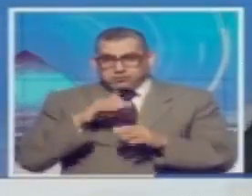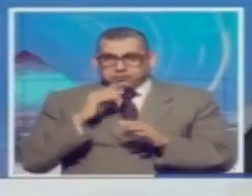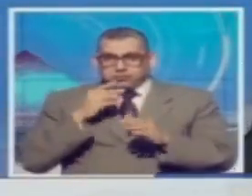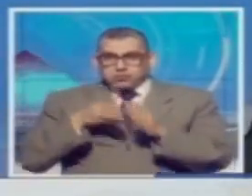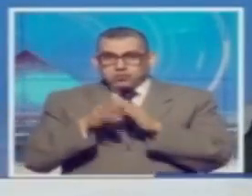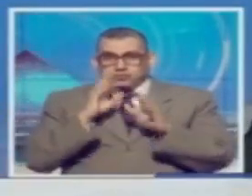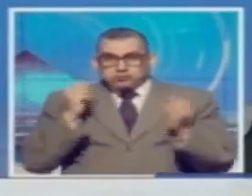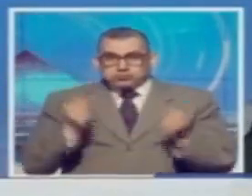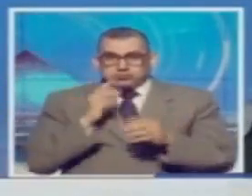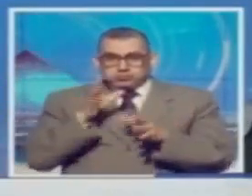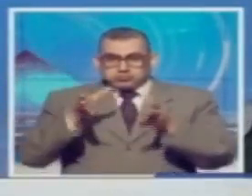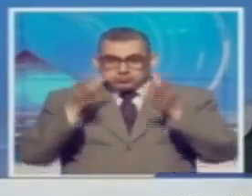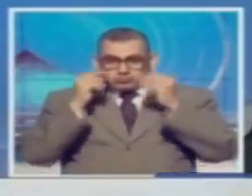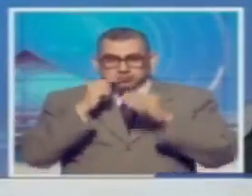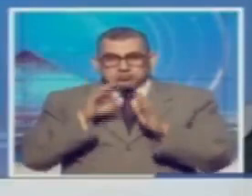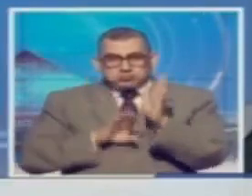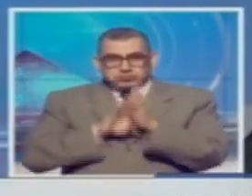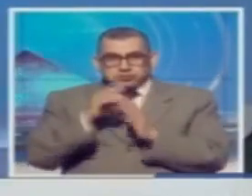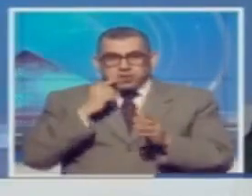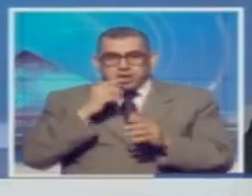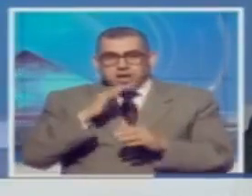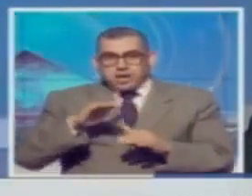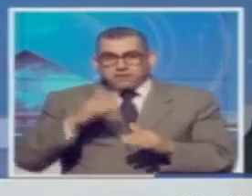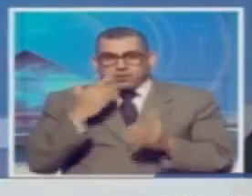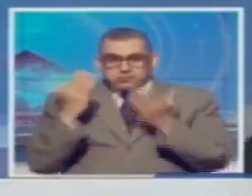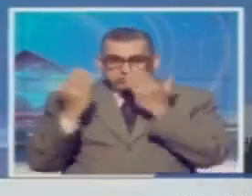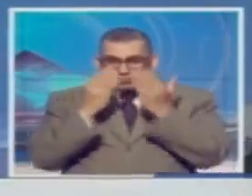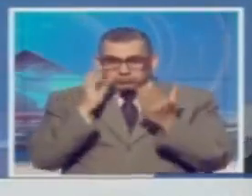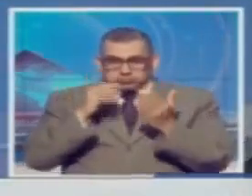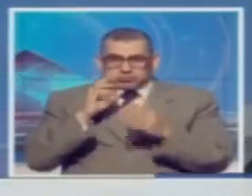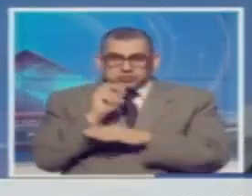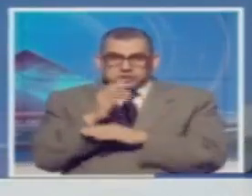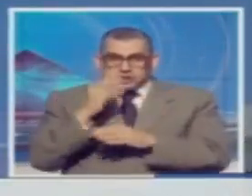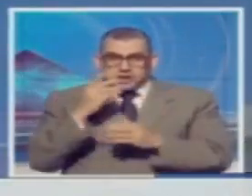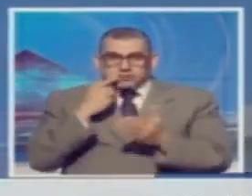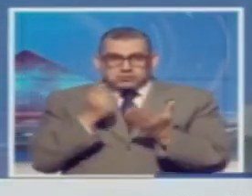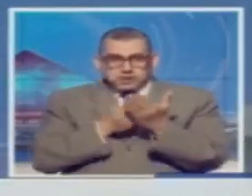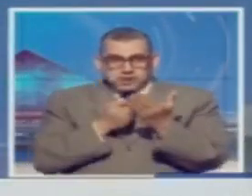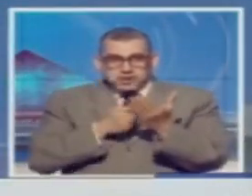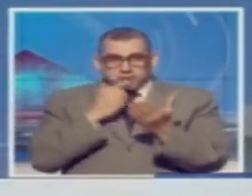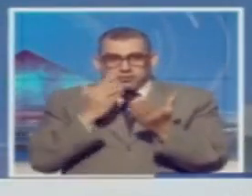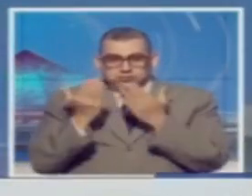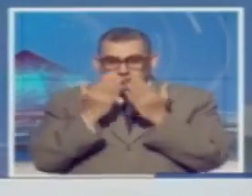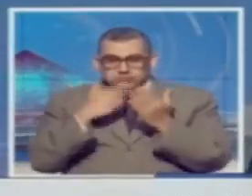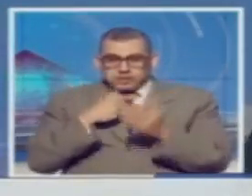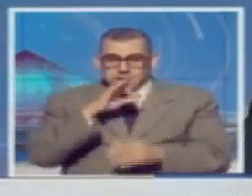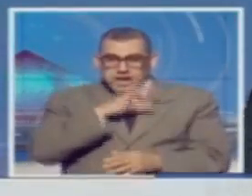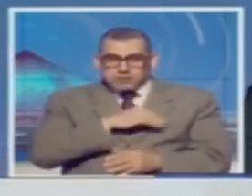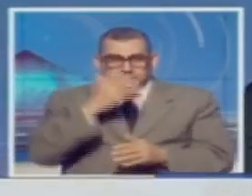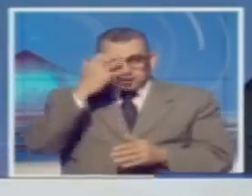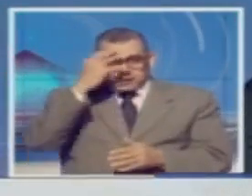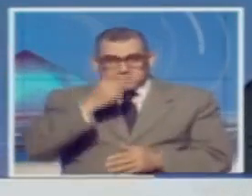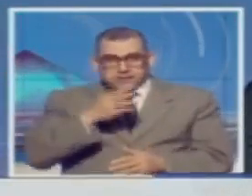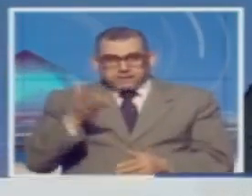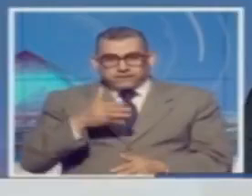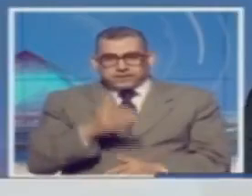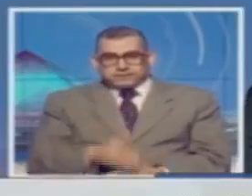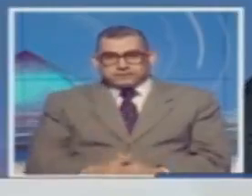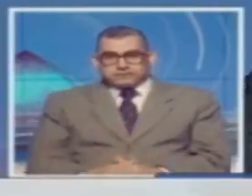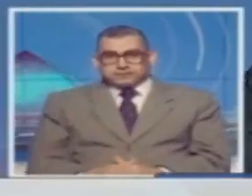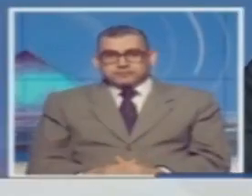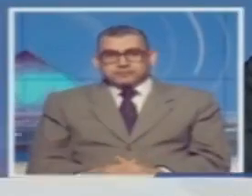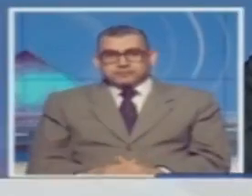في إطار حرصها على تنمية قدرات القراءة وتعليم كيفية الكتابة من أجل كسب المزيد من